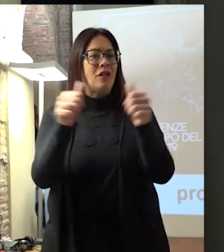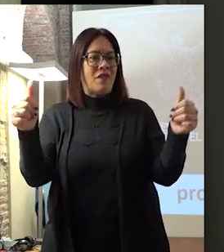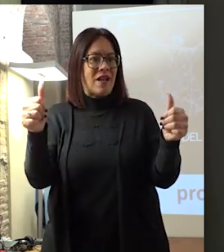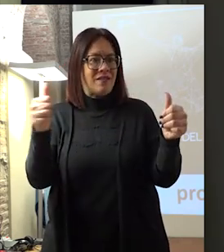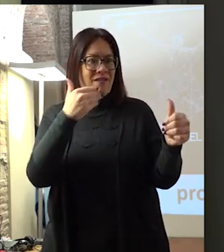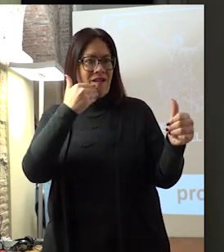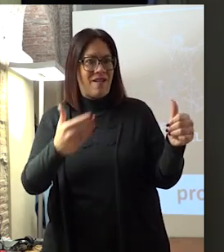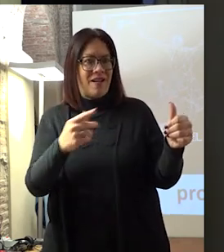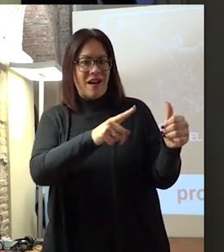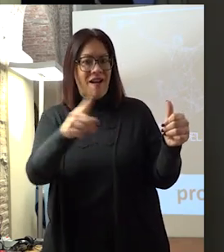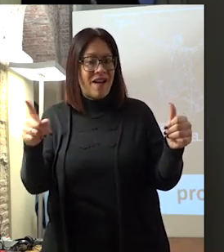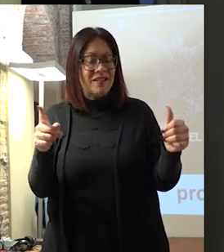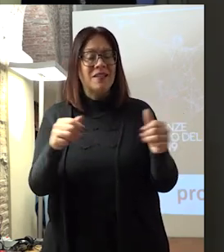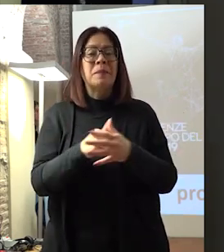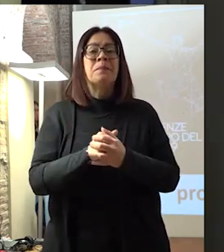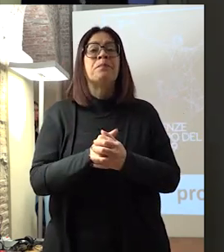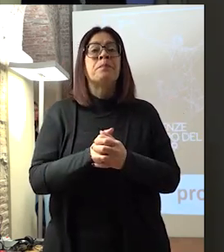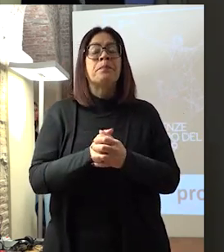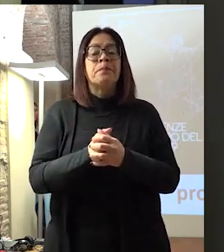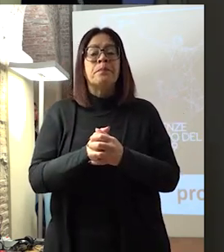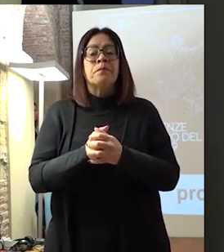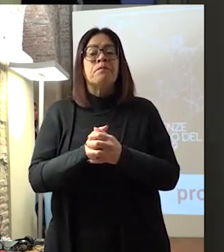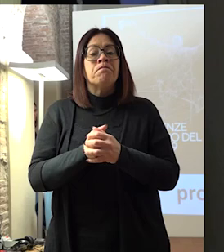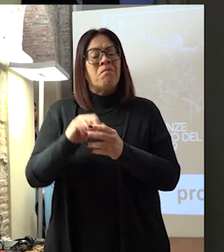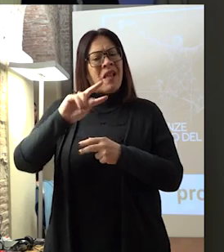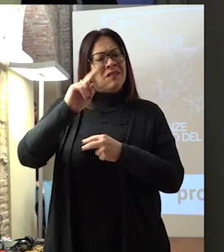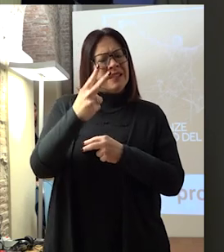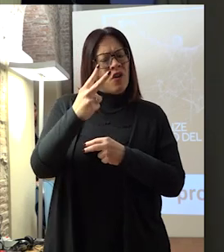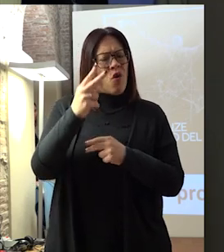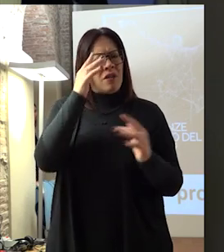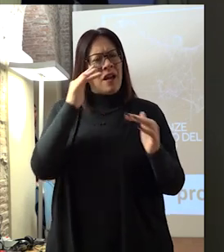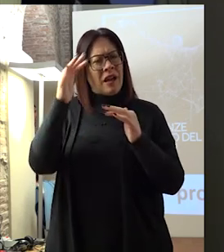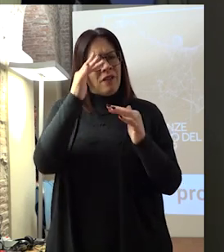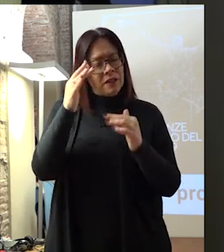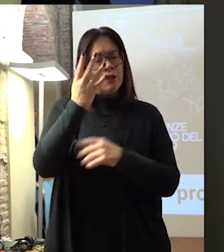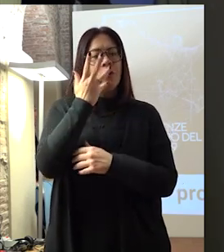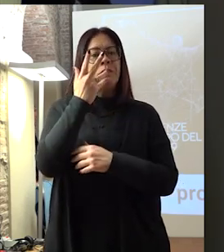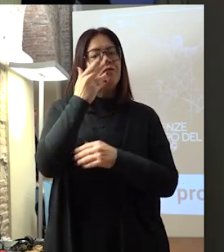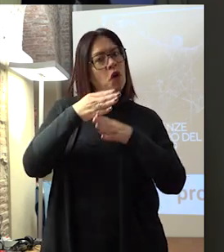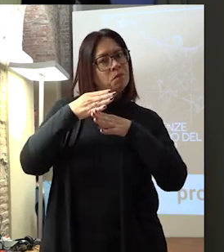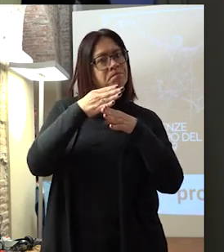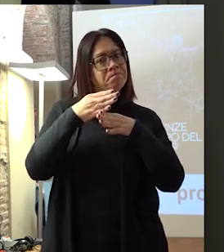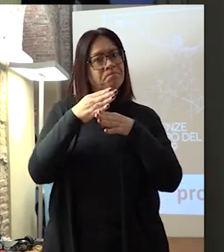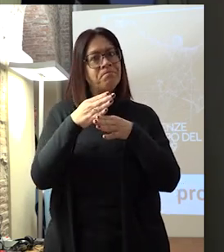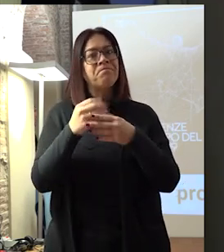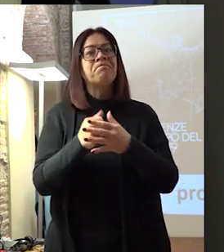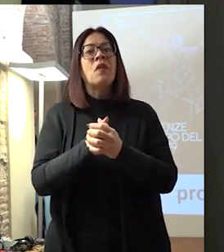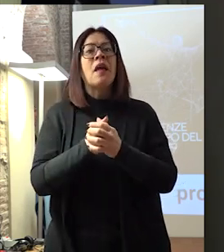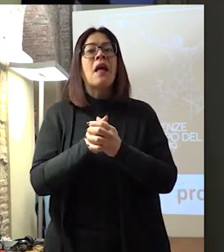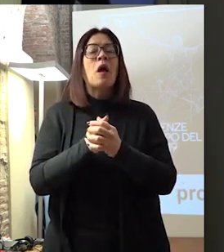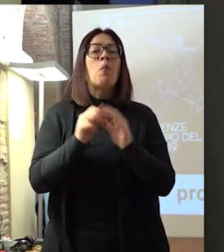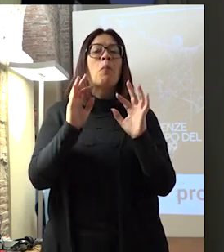qualunque tipo esse siano. La seconda considerazione che voglio condividere con voi riguarda